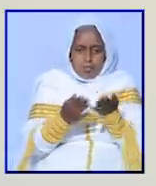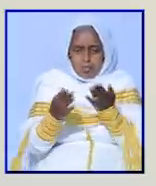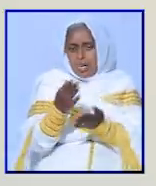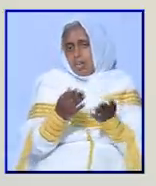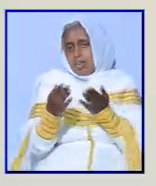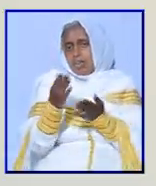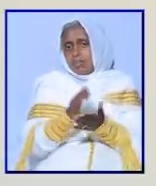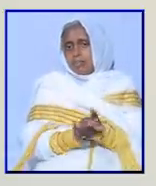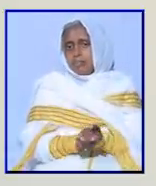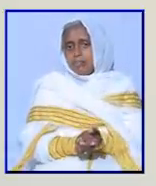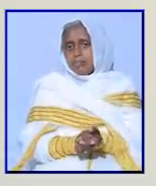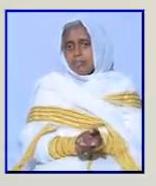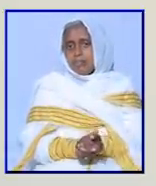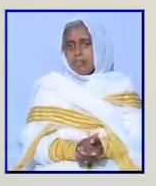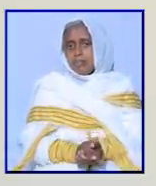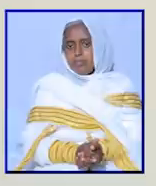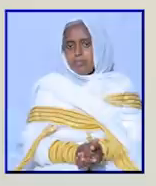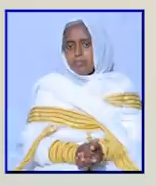ይመላላክ